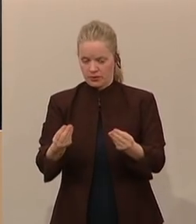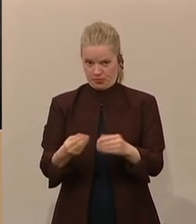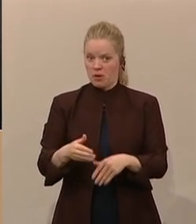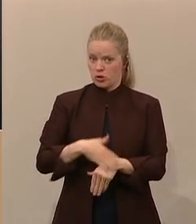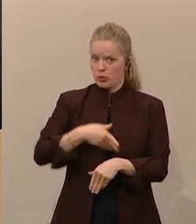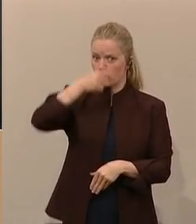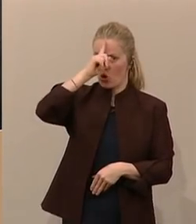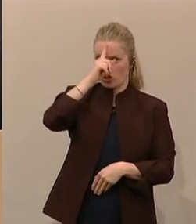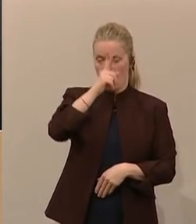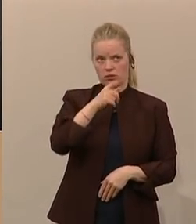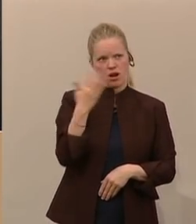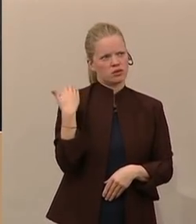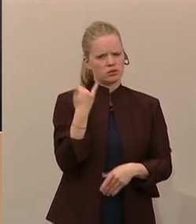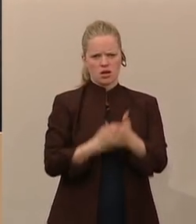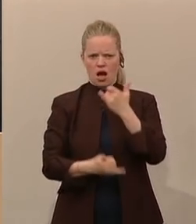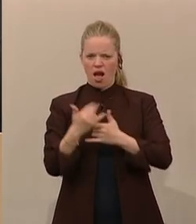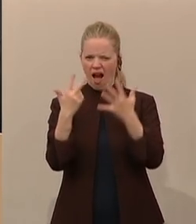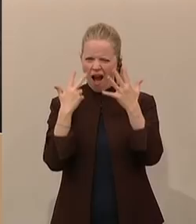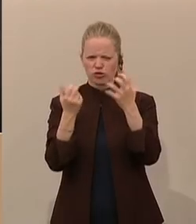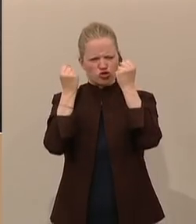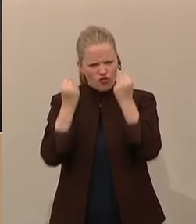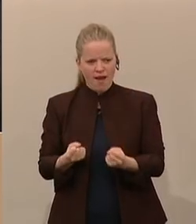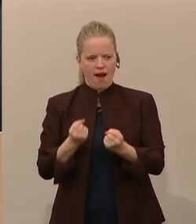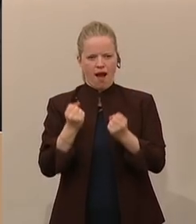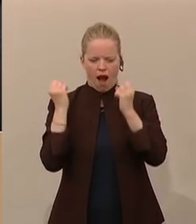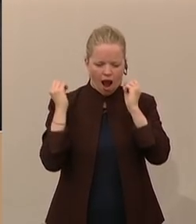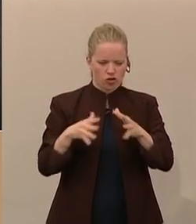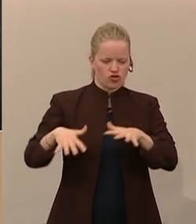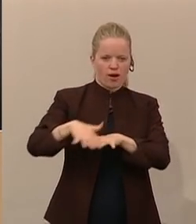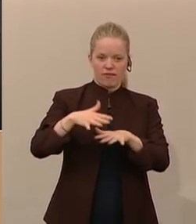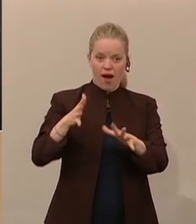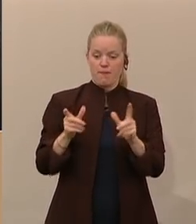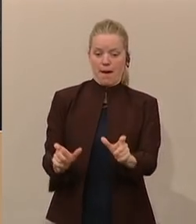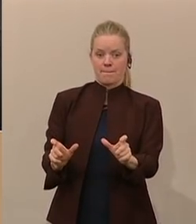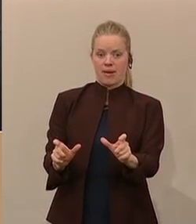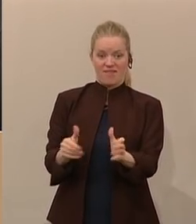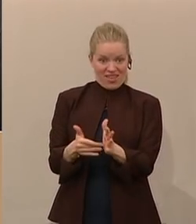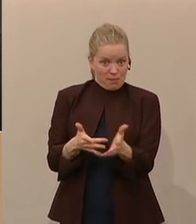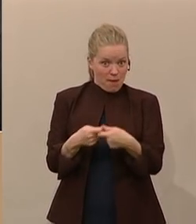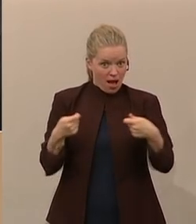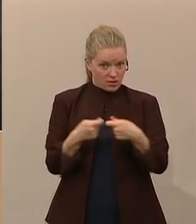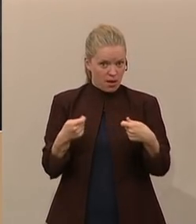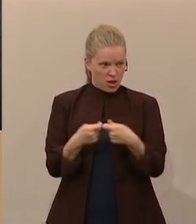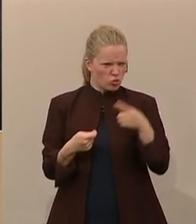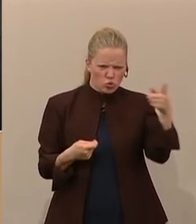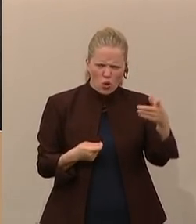in den letzten Jahren 8 schwere Anschläge vereitelt, genau durch solche Maßnahmen. Und das wollen Sie nicht.